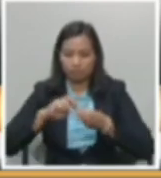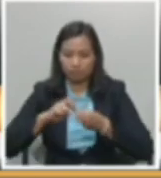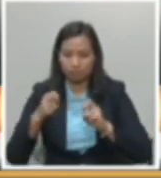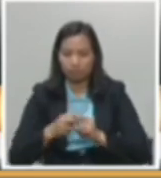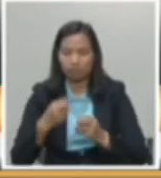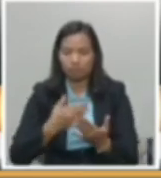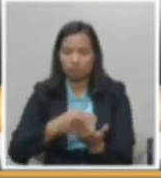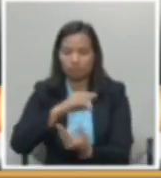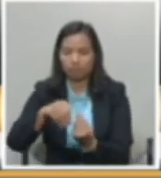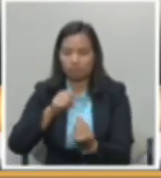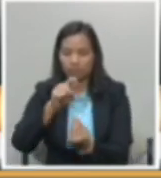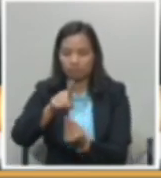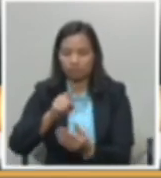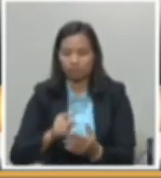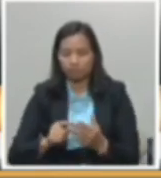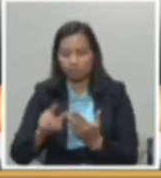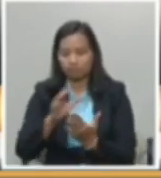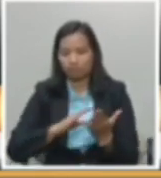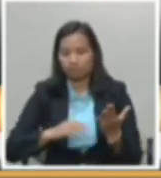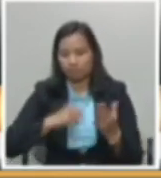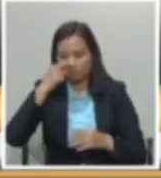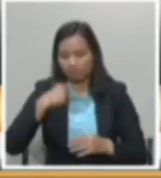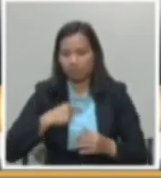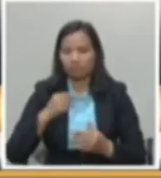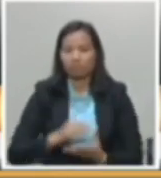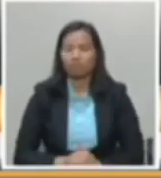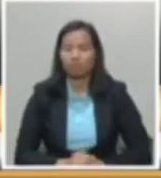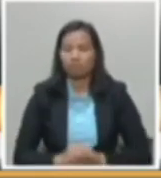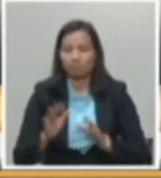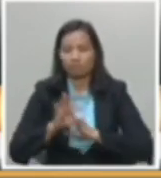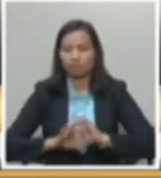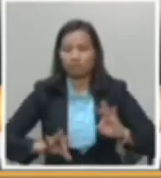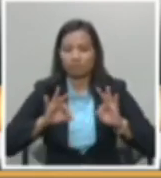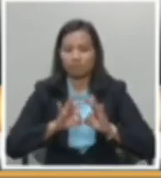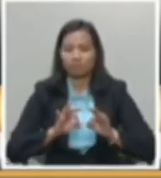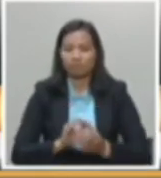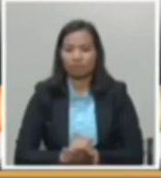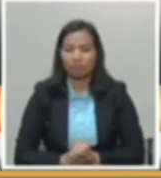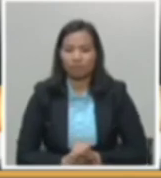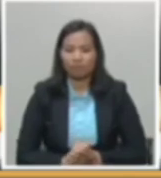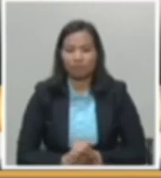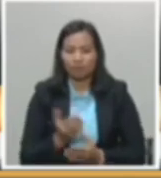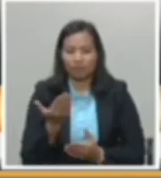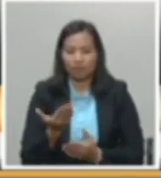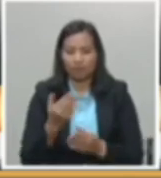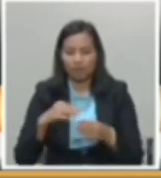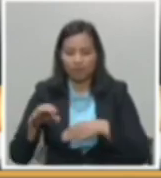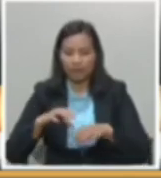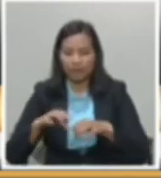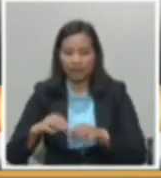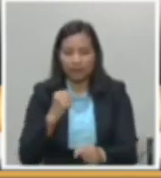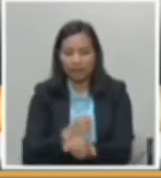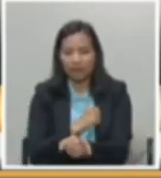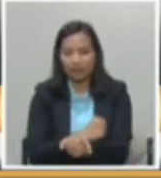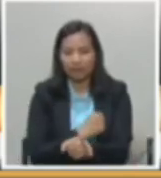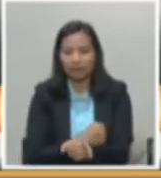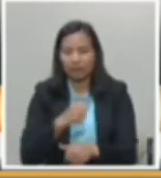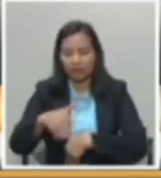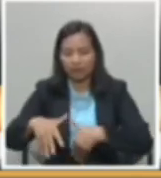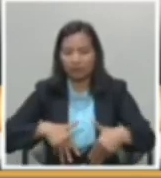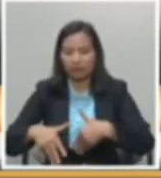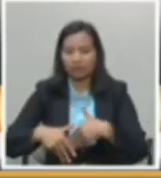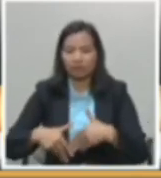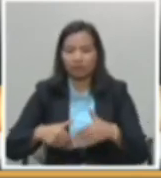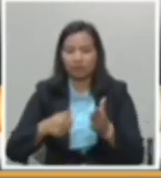กิจของประเทศและที่สำคัญไม่คุ้มค่ากับหยาดเหงื่อแรงงานของพี่น้องประชาช